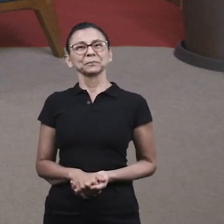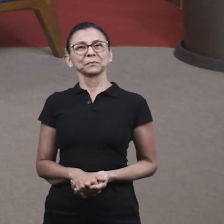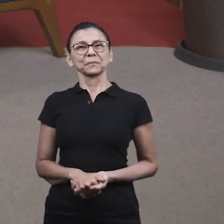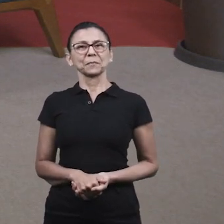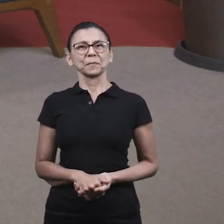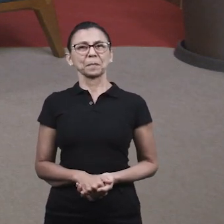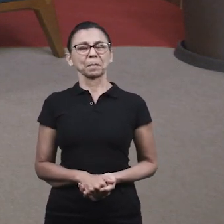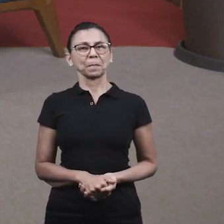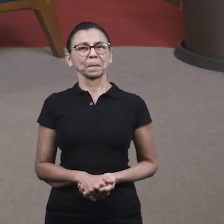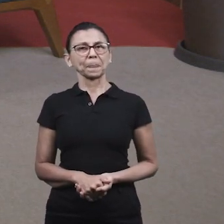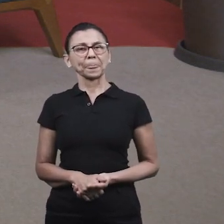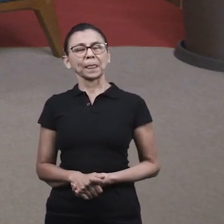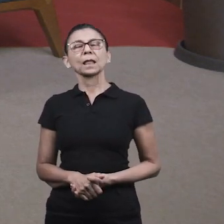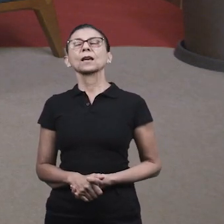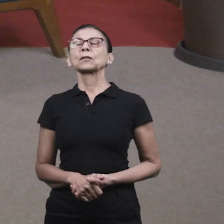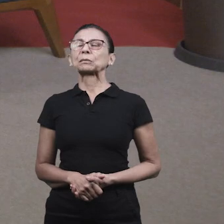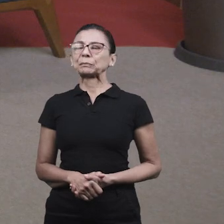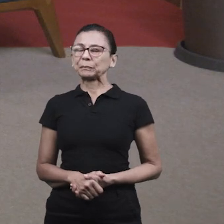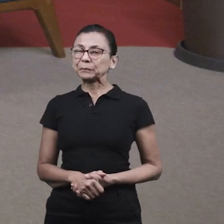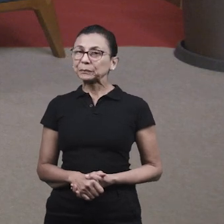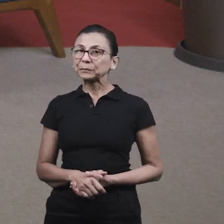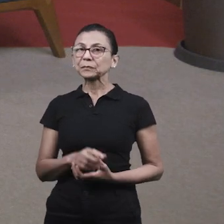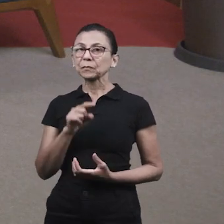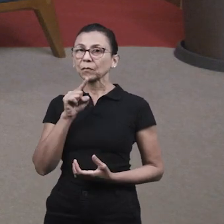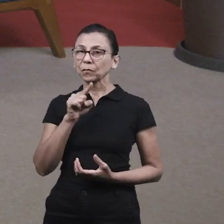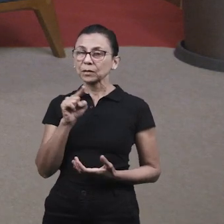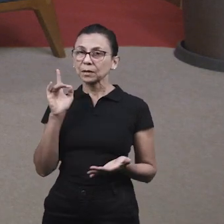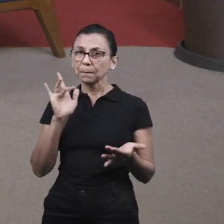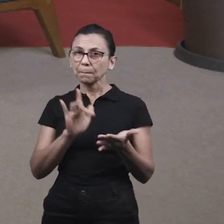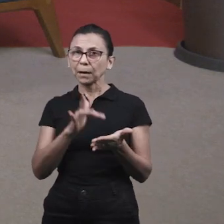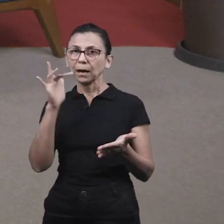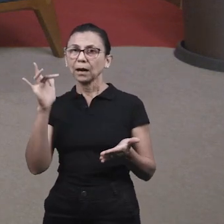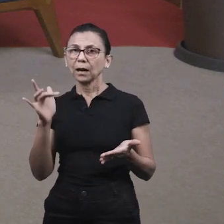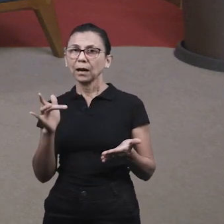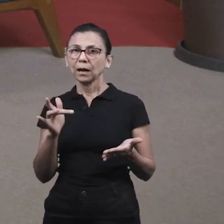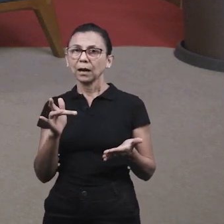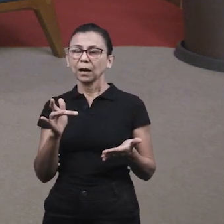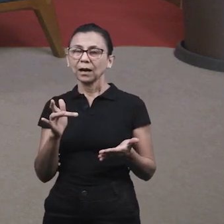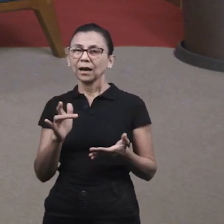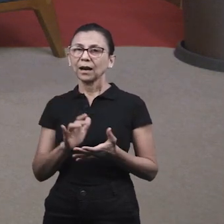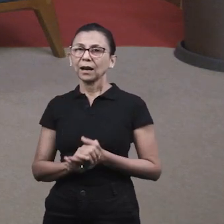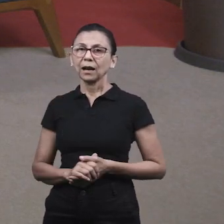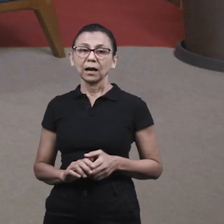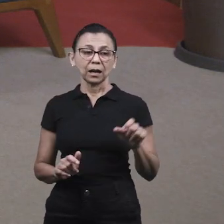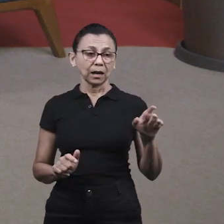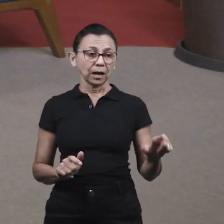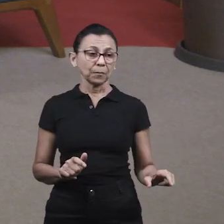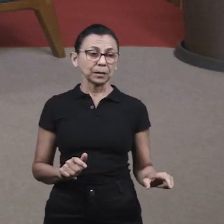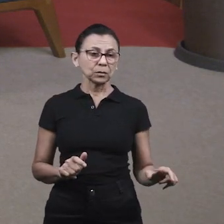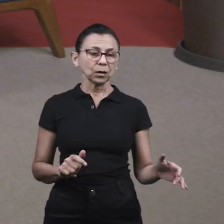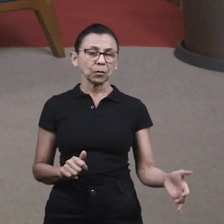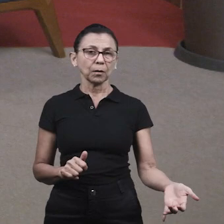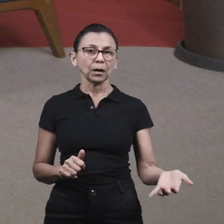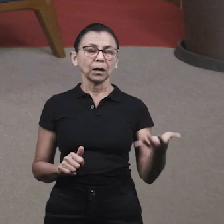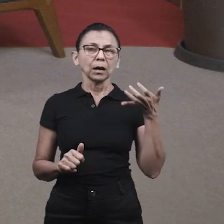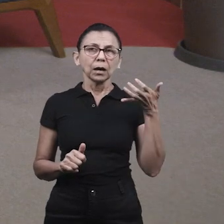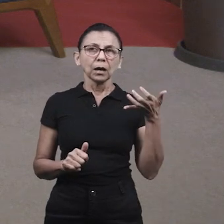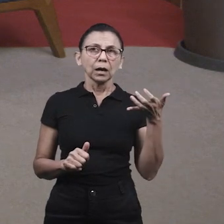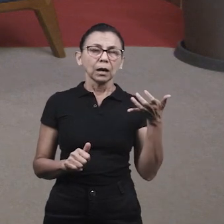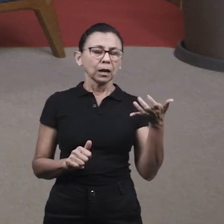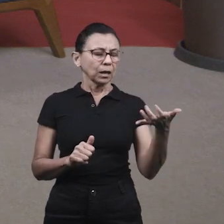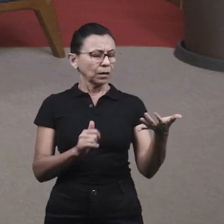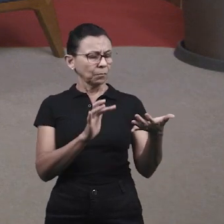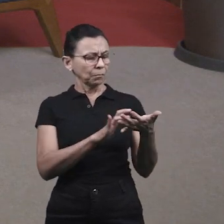apparaît à l'écran, 0800 707 376. C'est un numéro brésilien. Quand nous allons vous répondre, nous n'allons pas